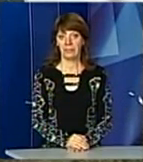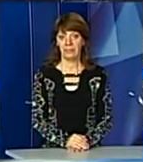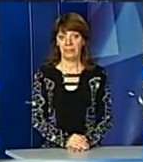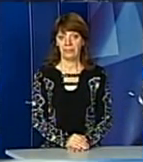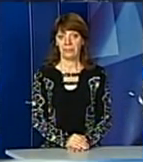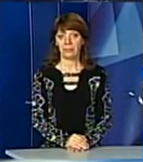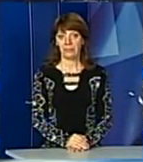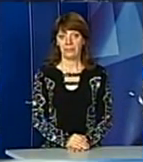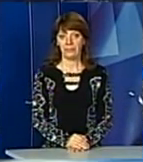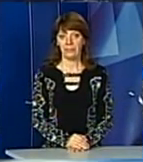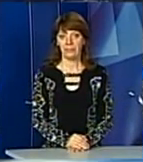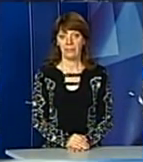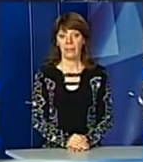новини.